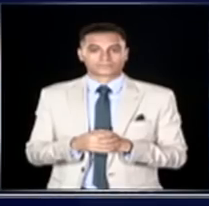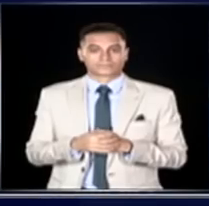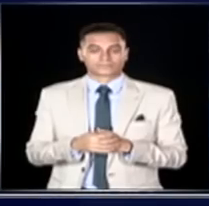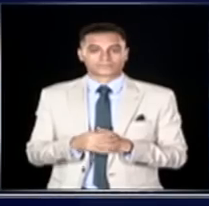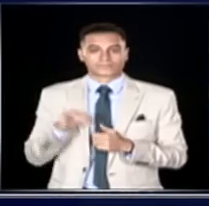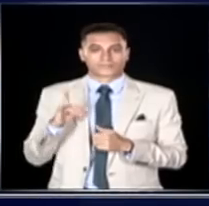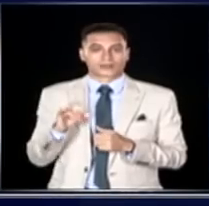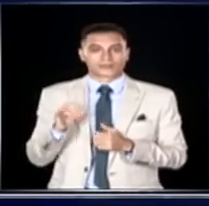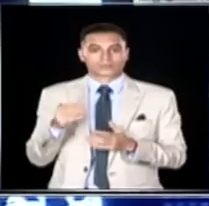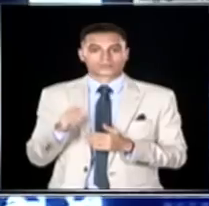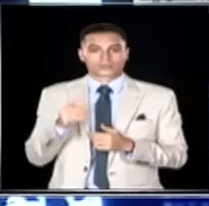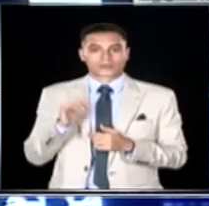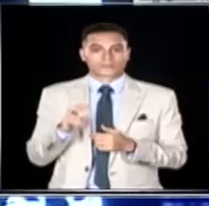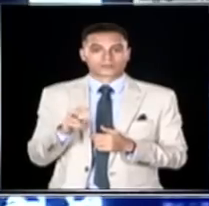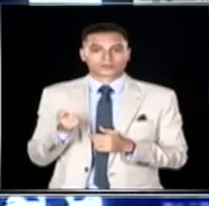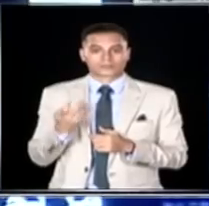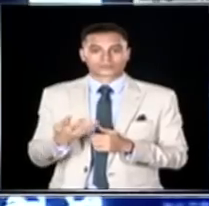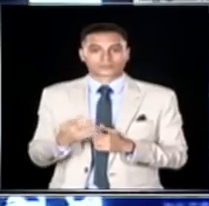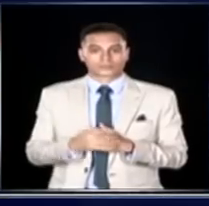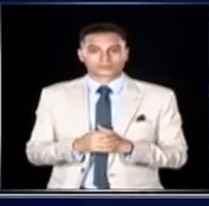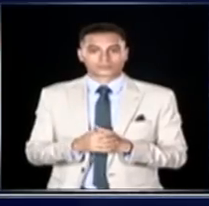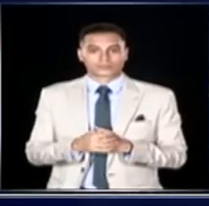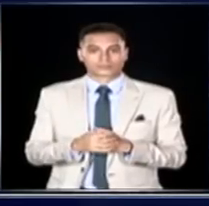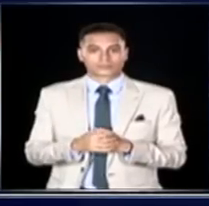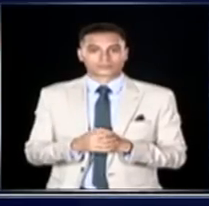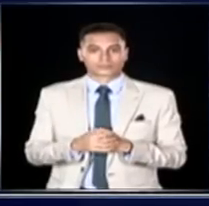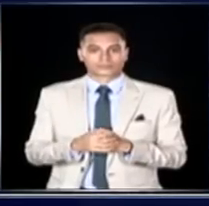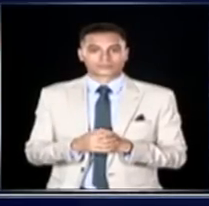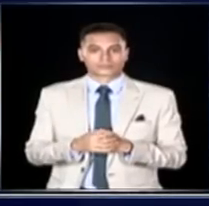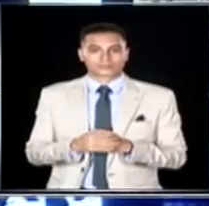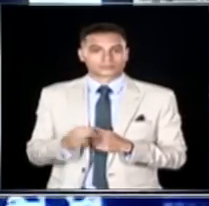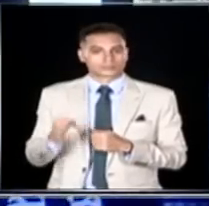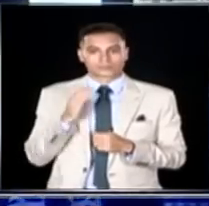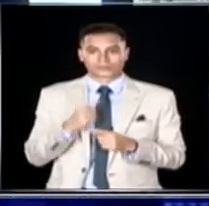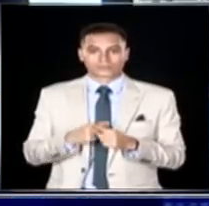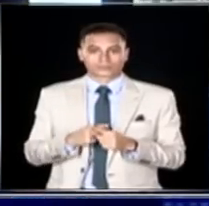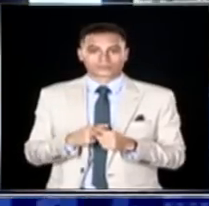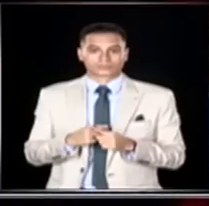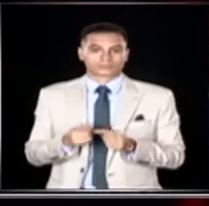مريم أسامة إجابتك؟ 45. إجابة خاطئة.